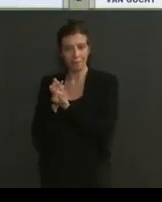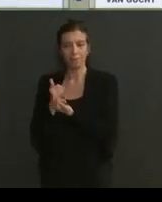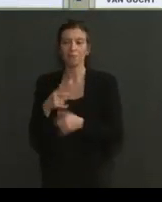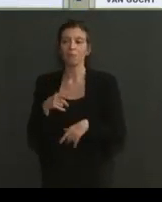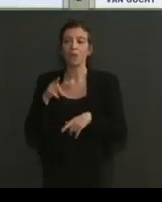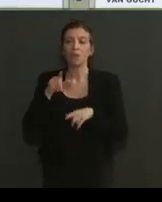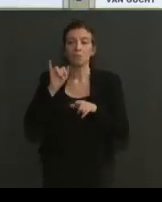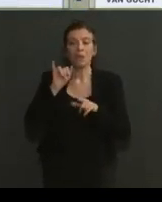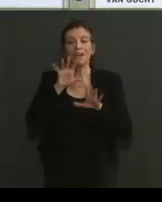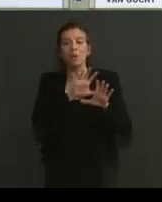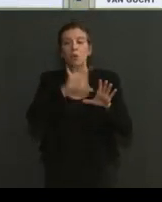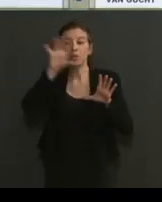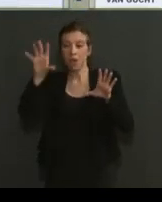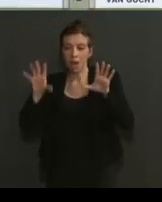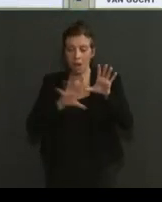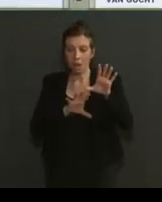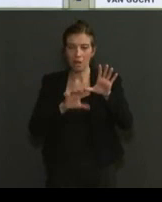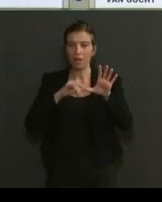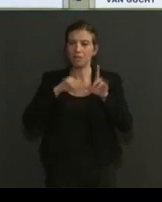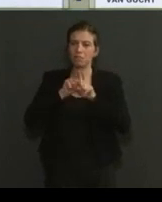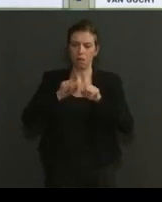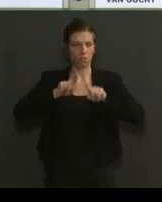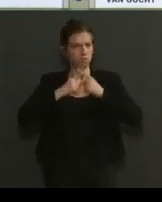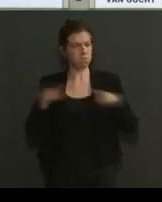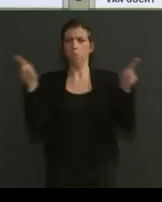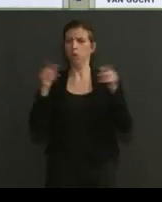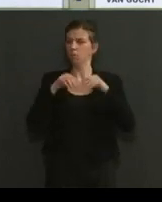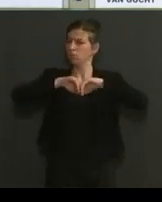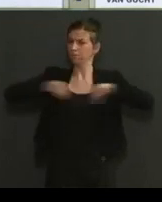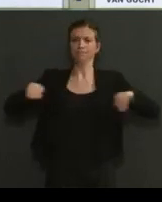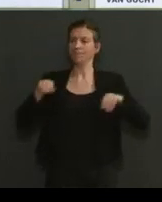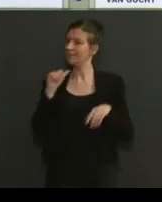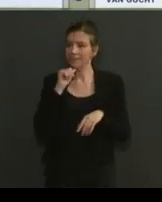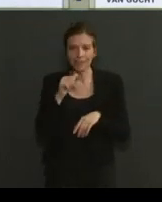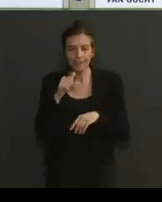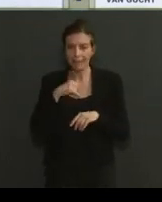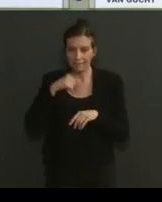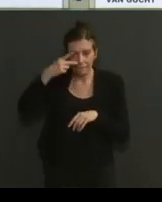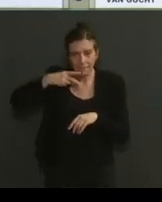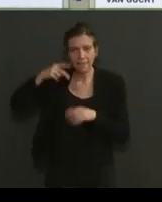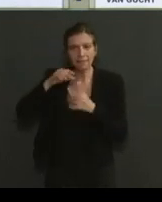een verklaring voor, maar ik denk dat het belangrijk is dat er eerst nog een aantal correcties worden op toegepast.